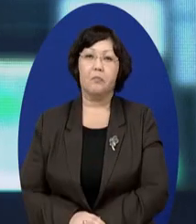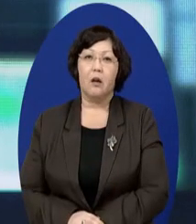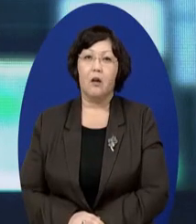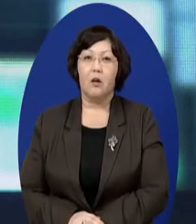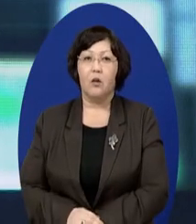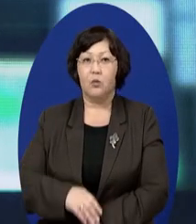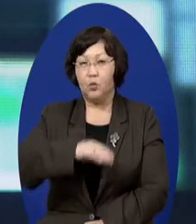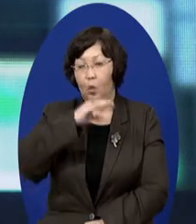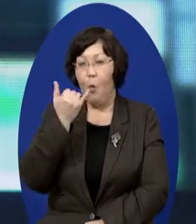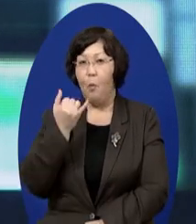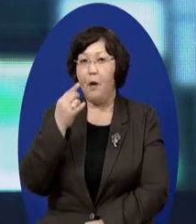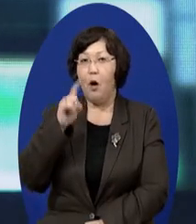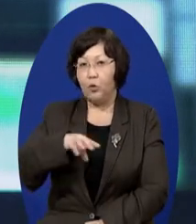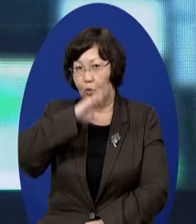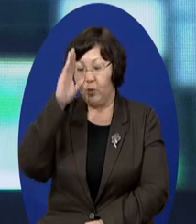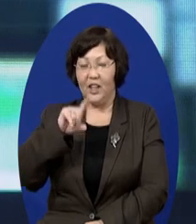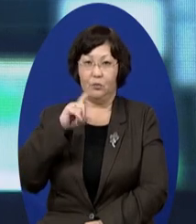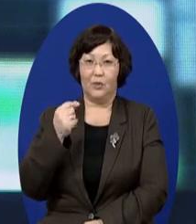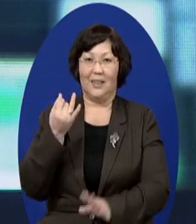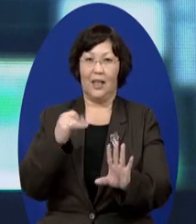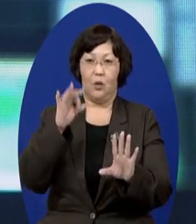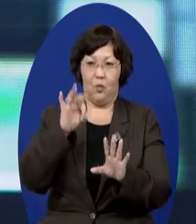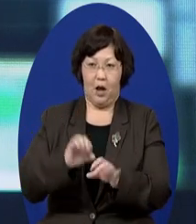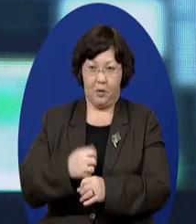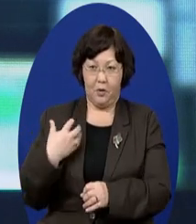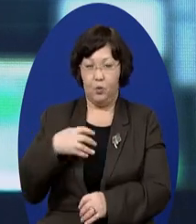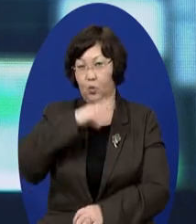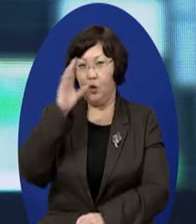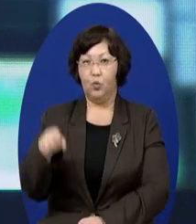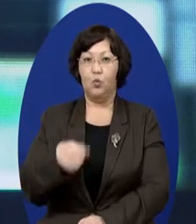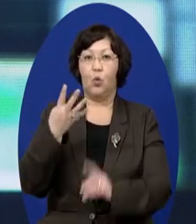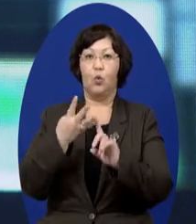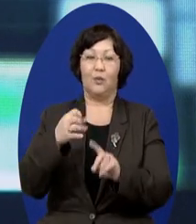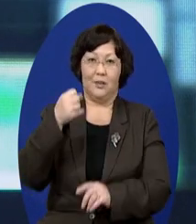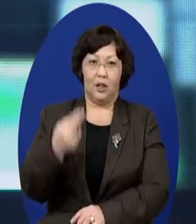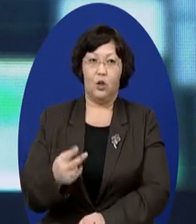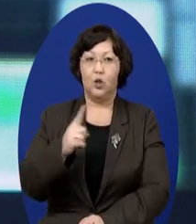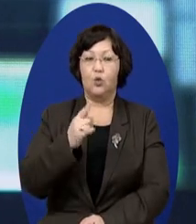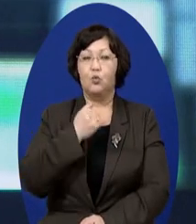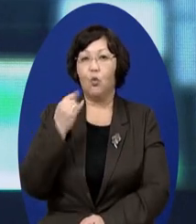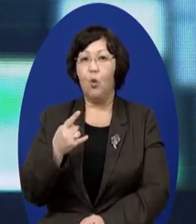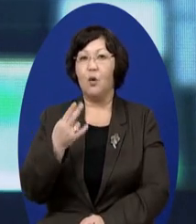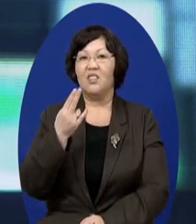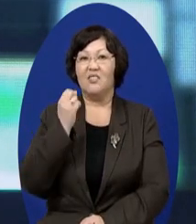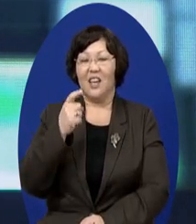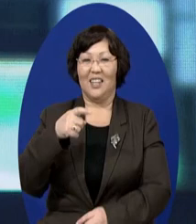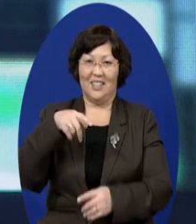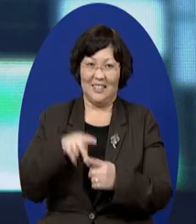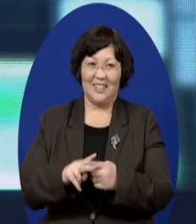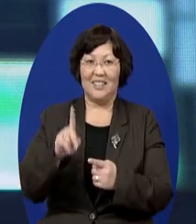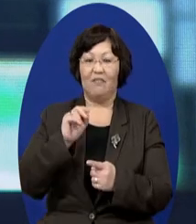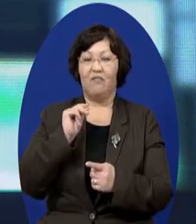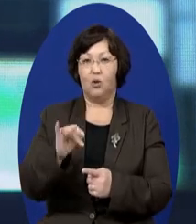Нийслэлчүүдийн дулааны эрчим хүчний хэрэглээний 70 орчим хувийг дангаараа хангадаг дулааны 4-р цэцгэлгээ станцын 100хан цехийн засварчин Ууган Баярын ажлын нэг өдрийг бид